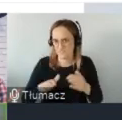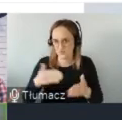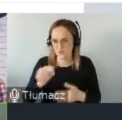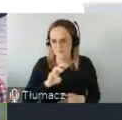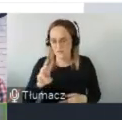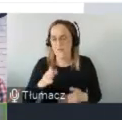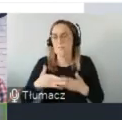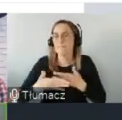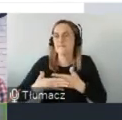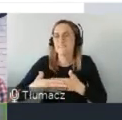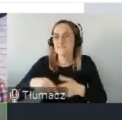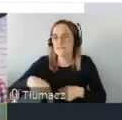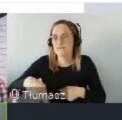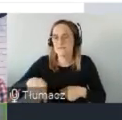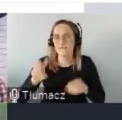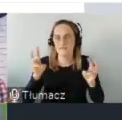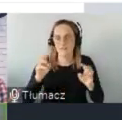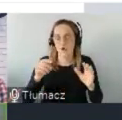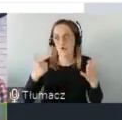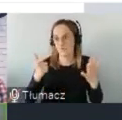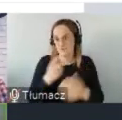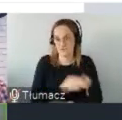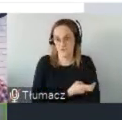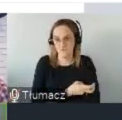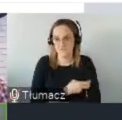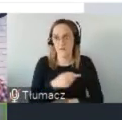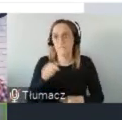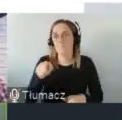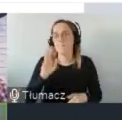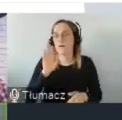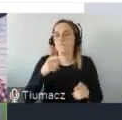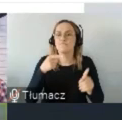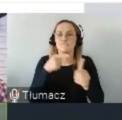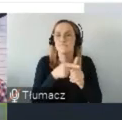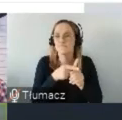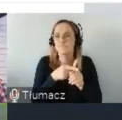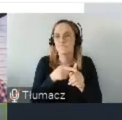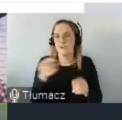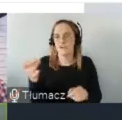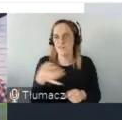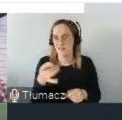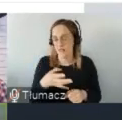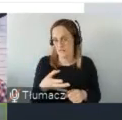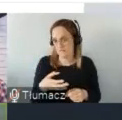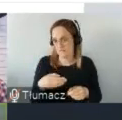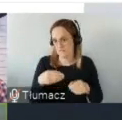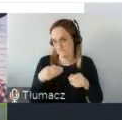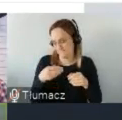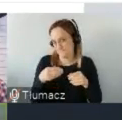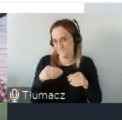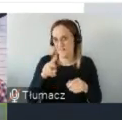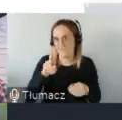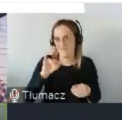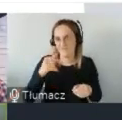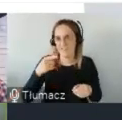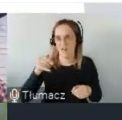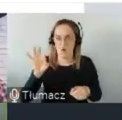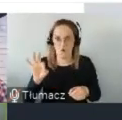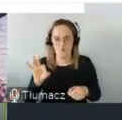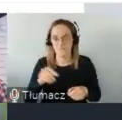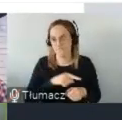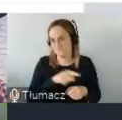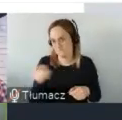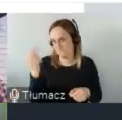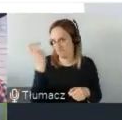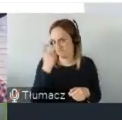Najbliższe warsztaty odbędą się 7 czerwca i będą dotyczyły gier wideo, więc myślę, że może to jest temat, który państwa też